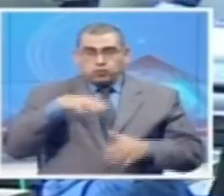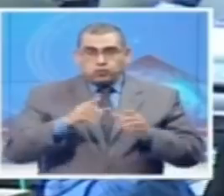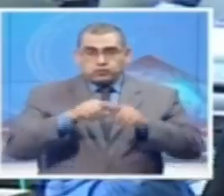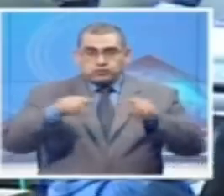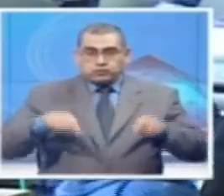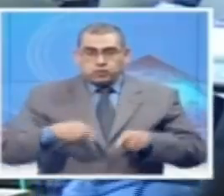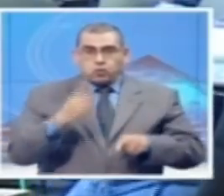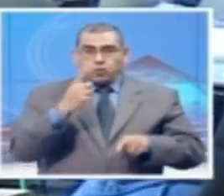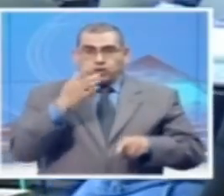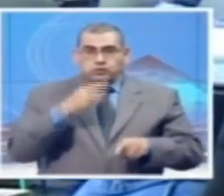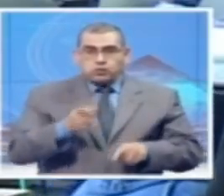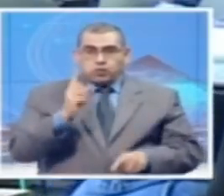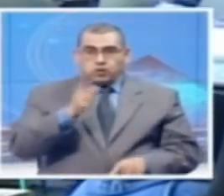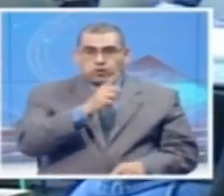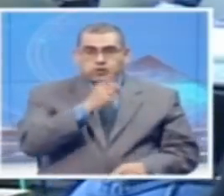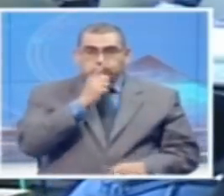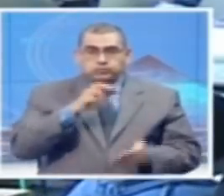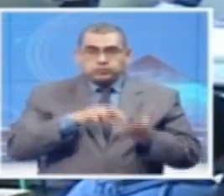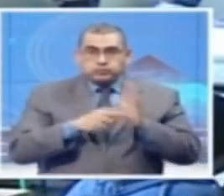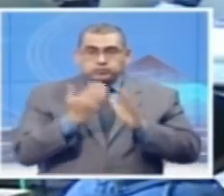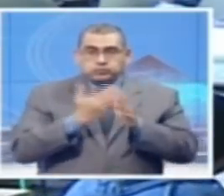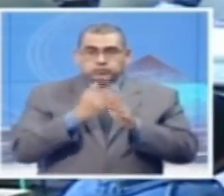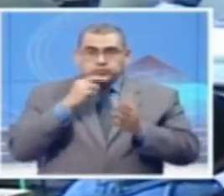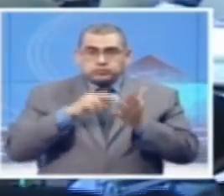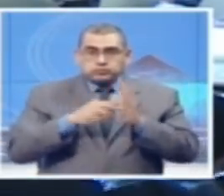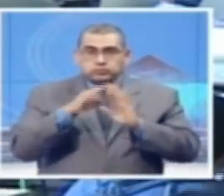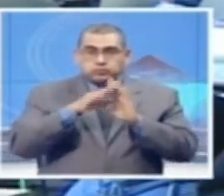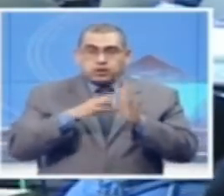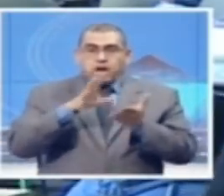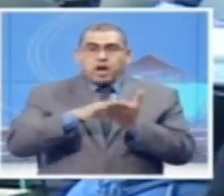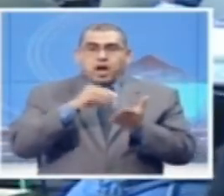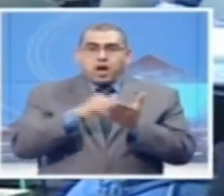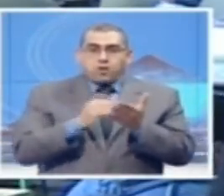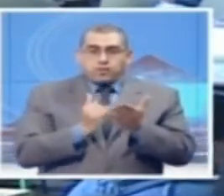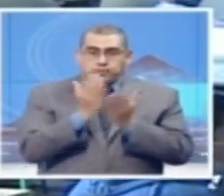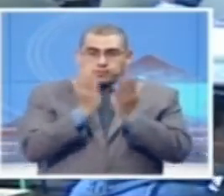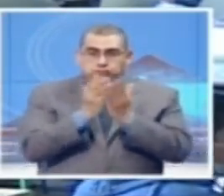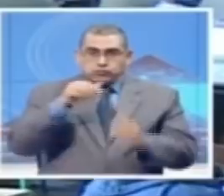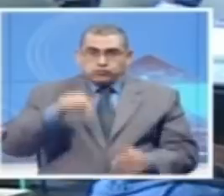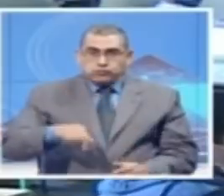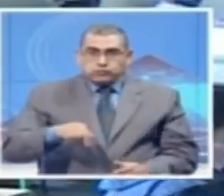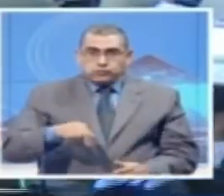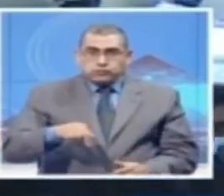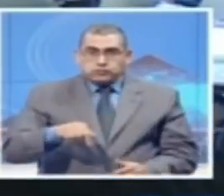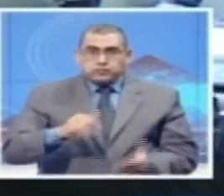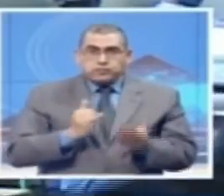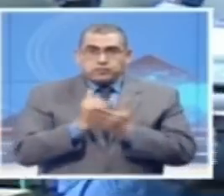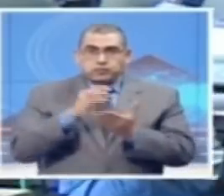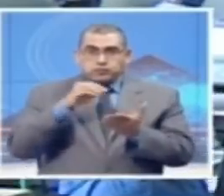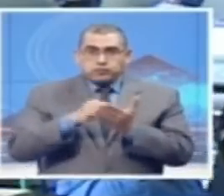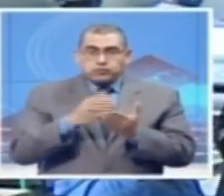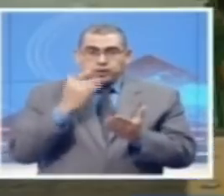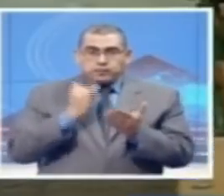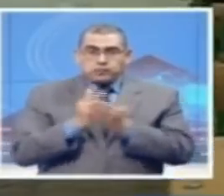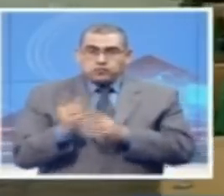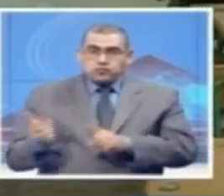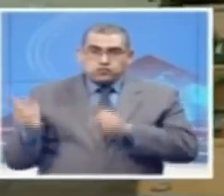لوحده، والكلام ده مستمرين فيه من اول ما دخلنا في اللي هو